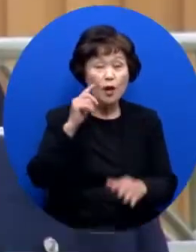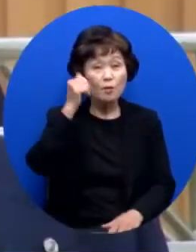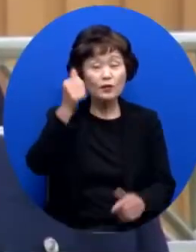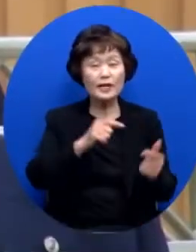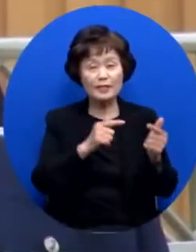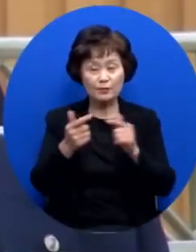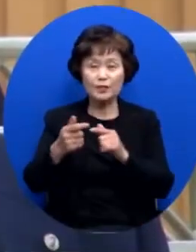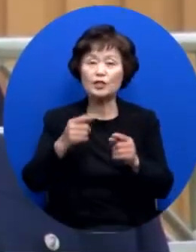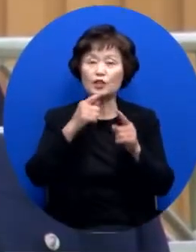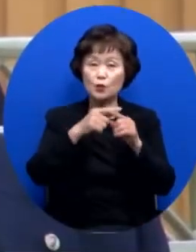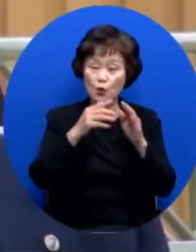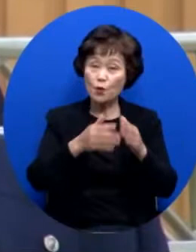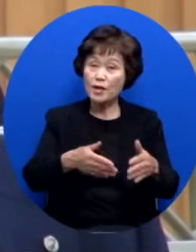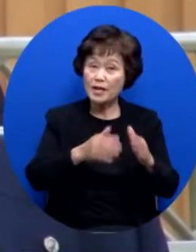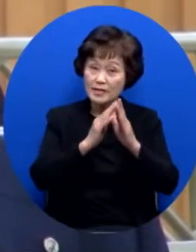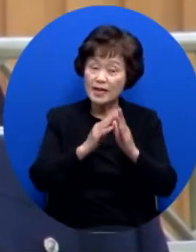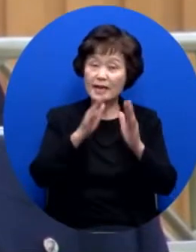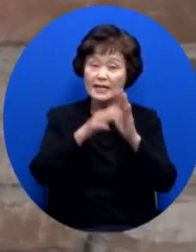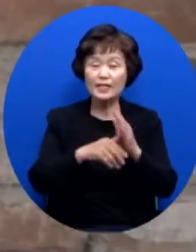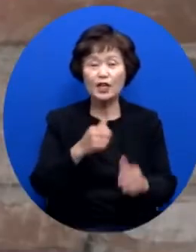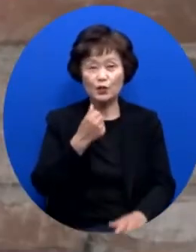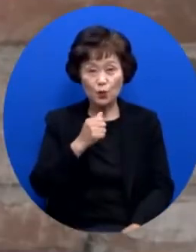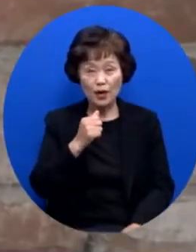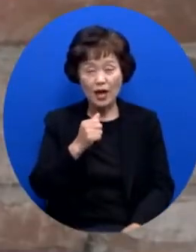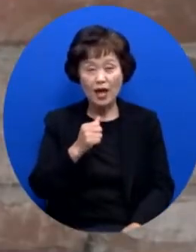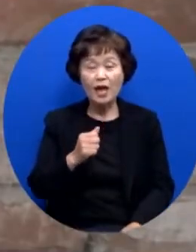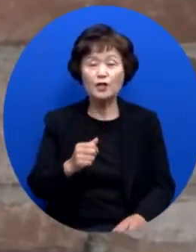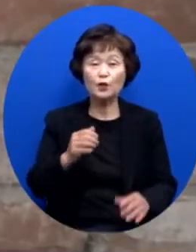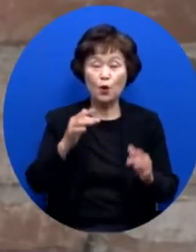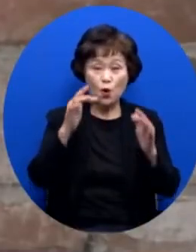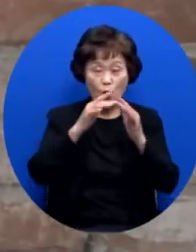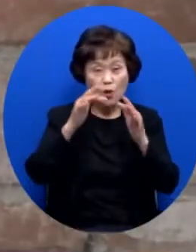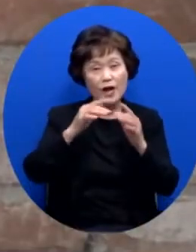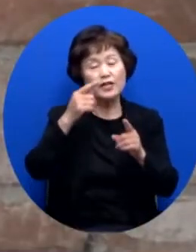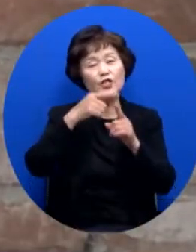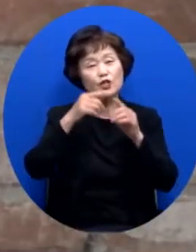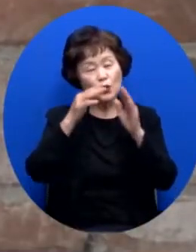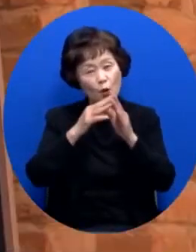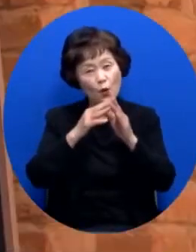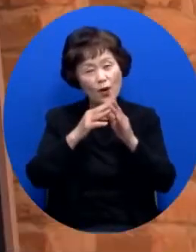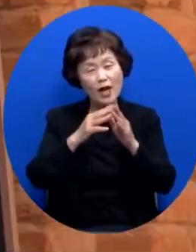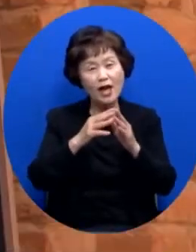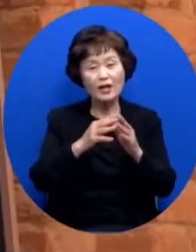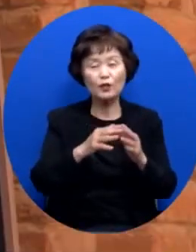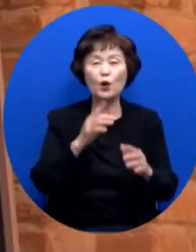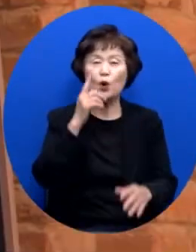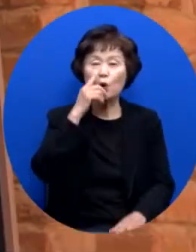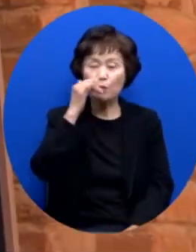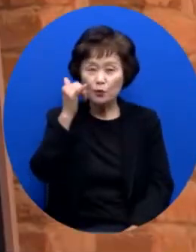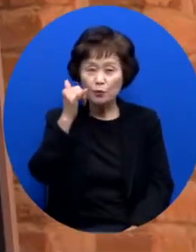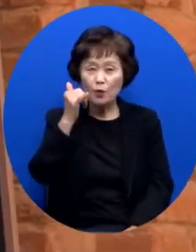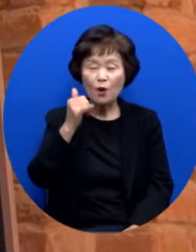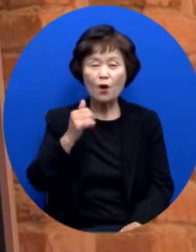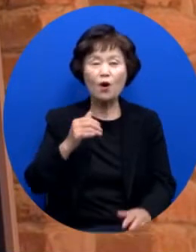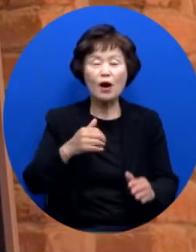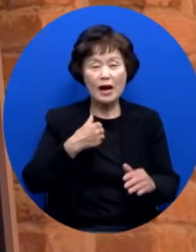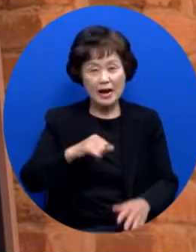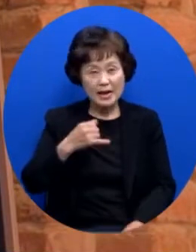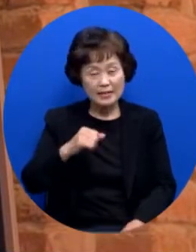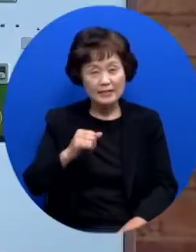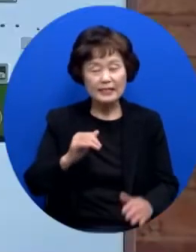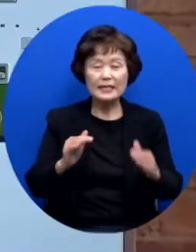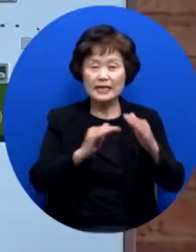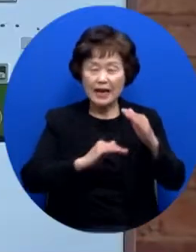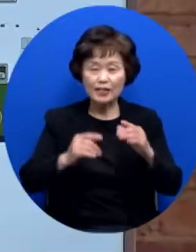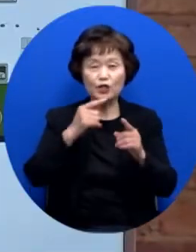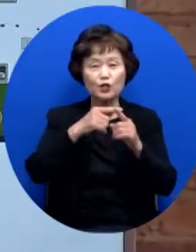소개하고 오프라인 사역을 보완하는 온라인 교회, 다채로운 아동, 부모, 가족 교육, 밥차 교회